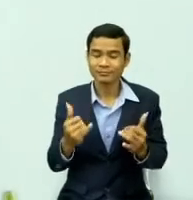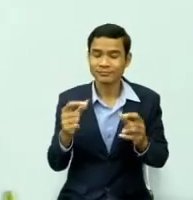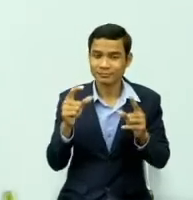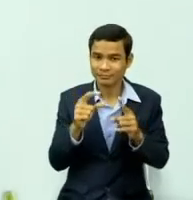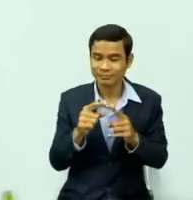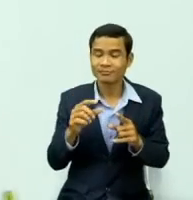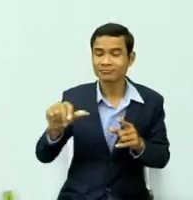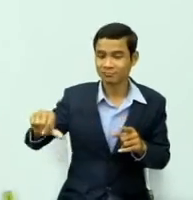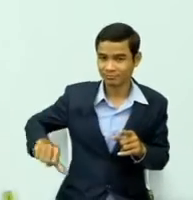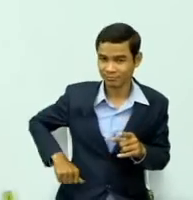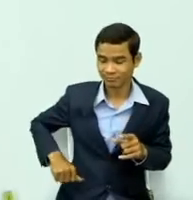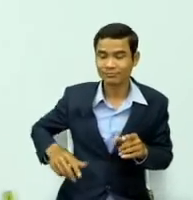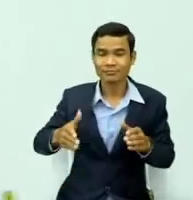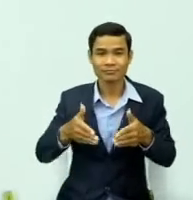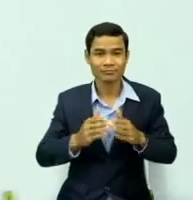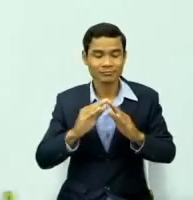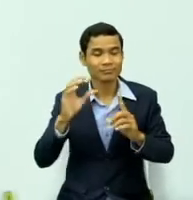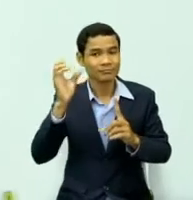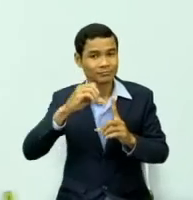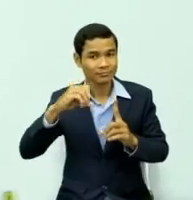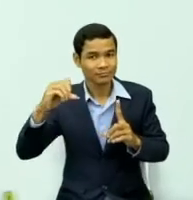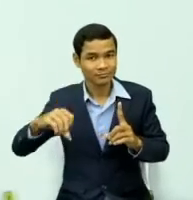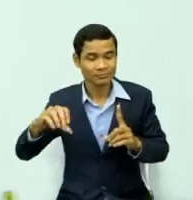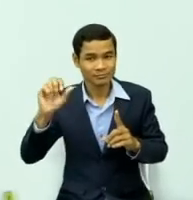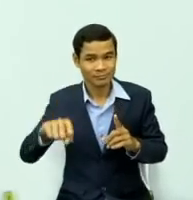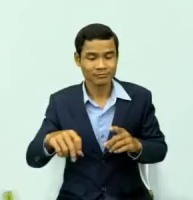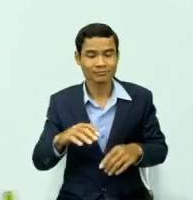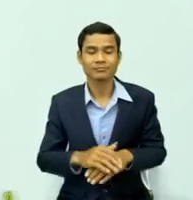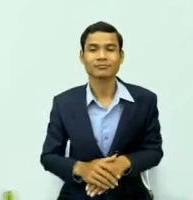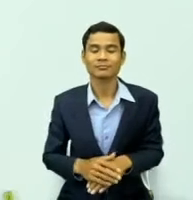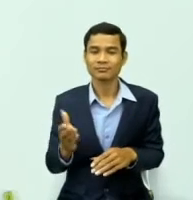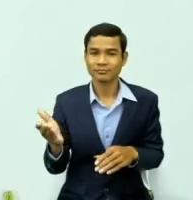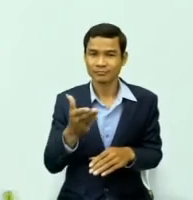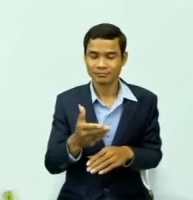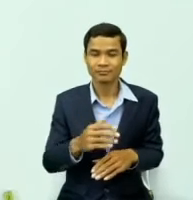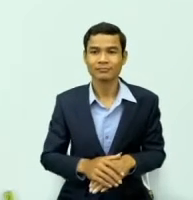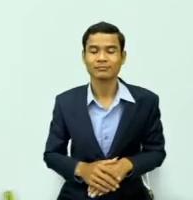nhỏ ní chà tới bằng cả chia là bà nà con